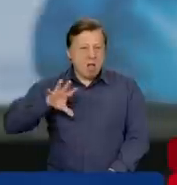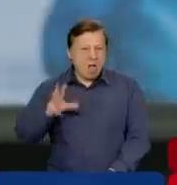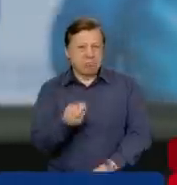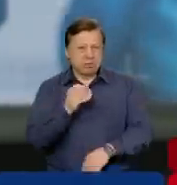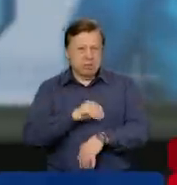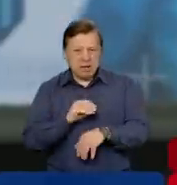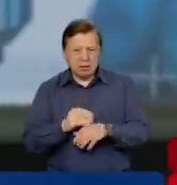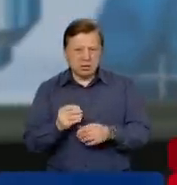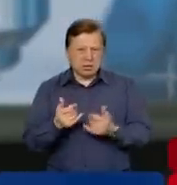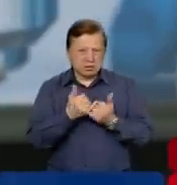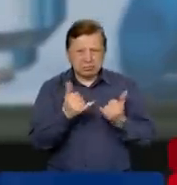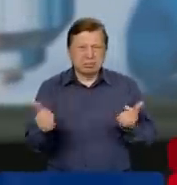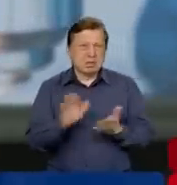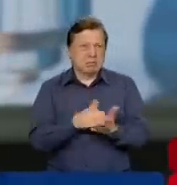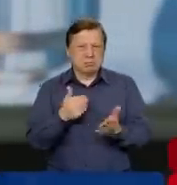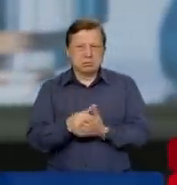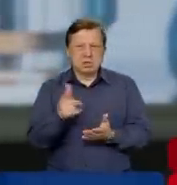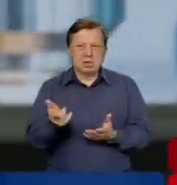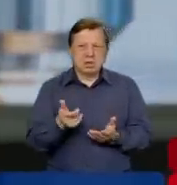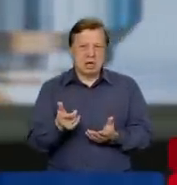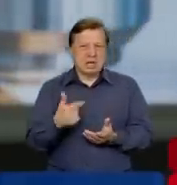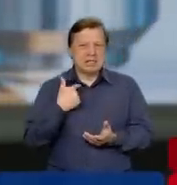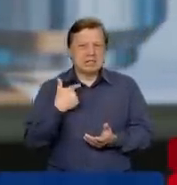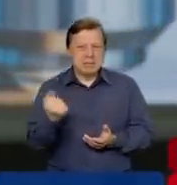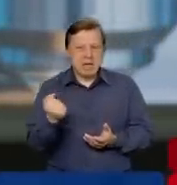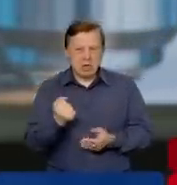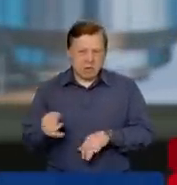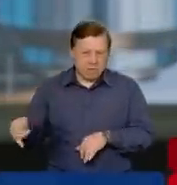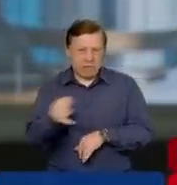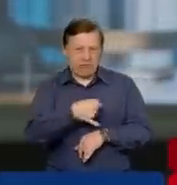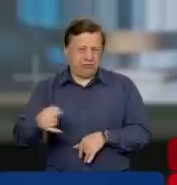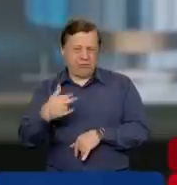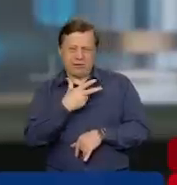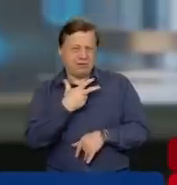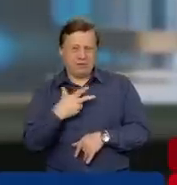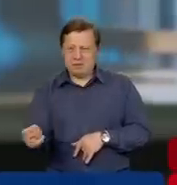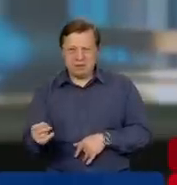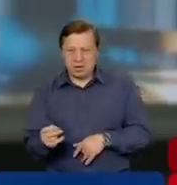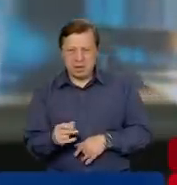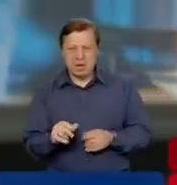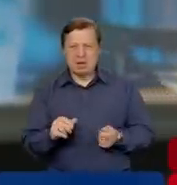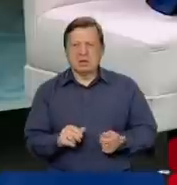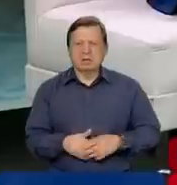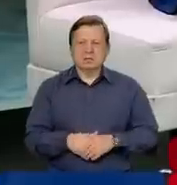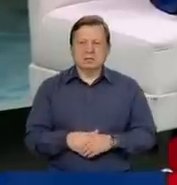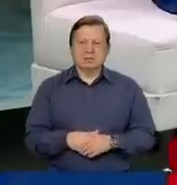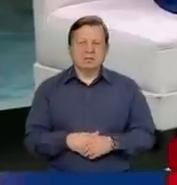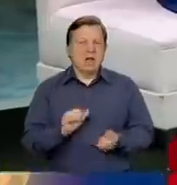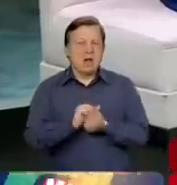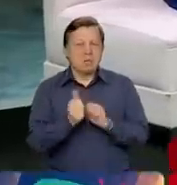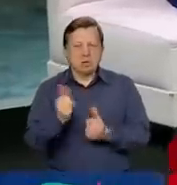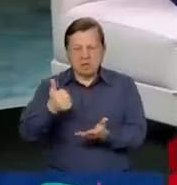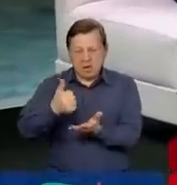metod typu oblewanie wszystkiego spirytusem albo też jakimiś środkami właśnie takimi typowo